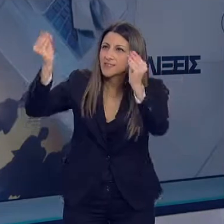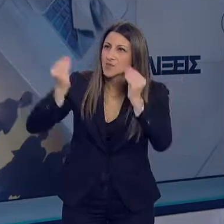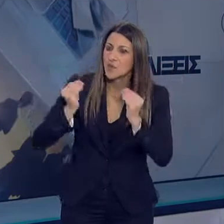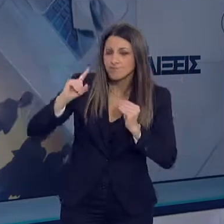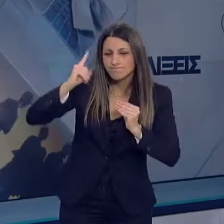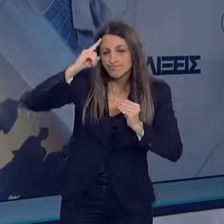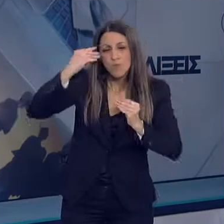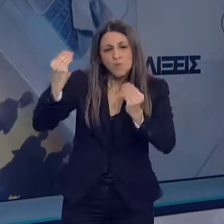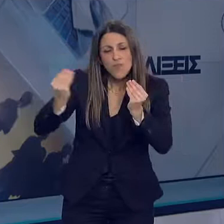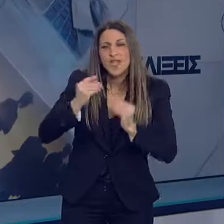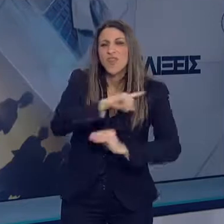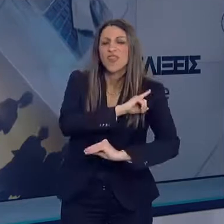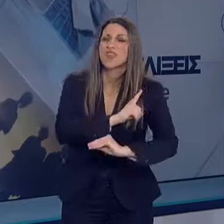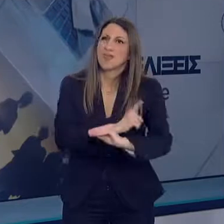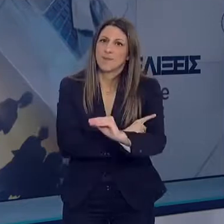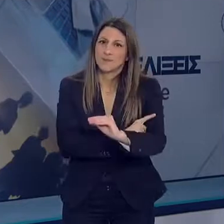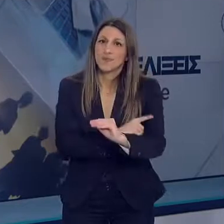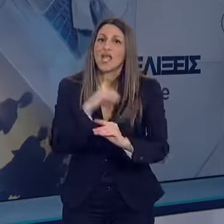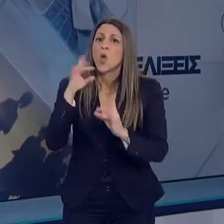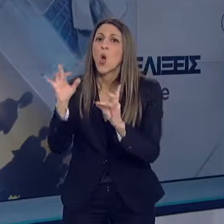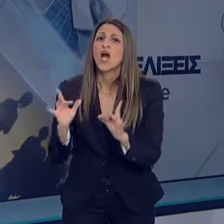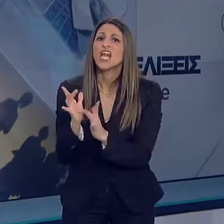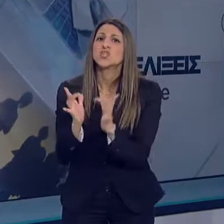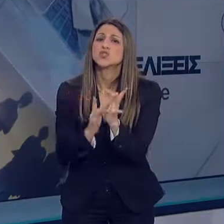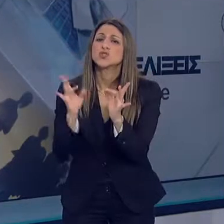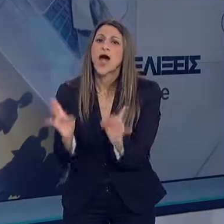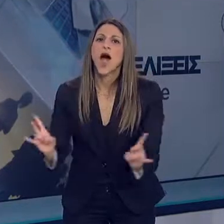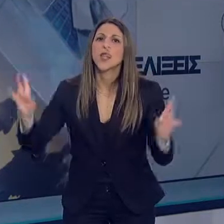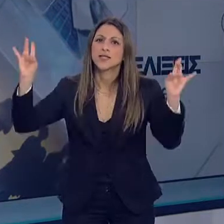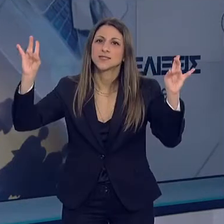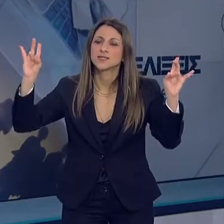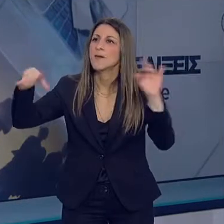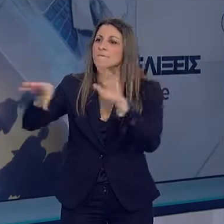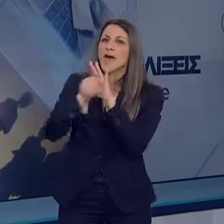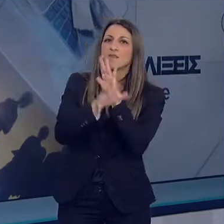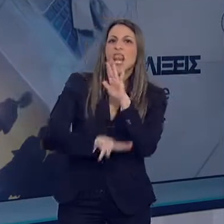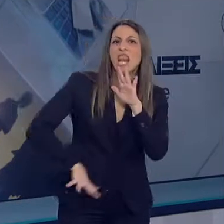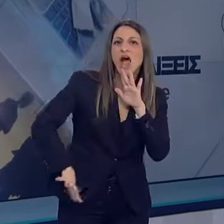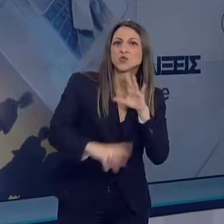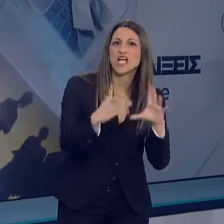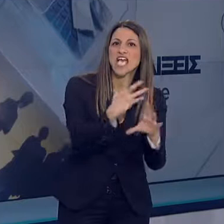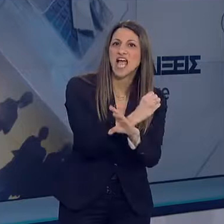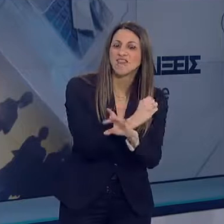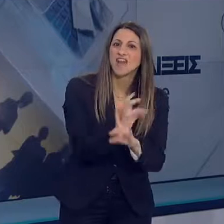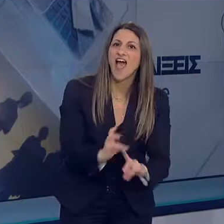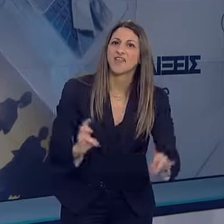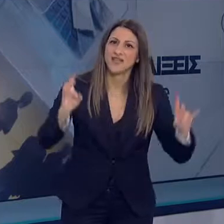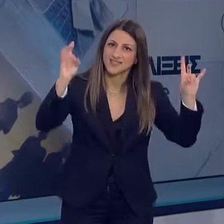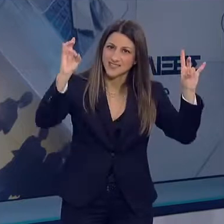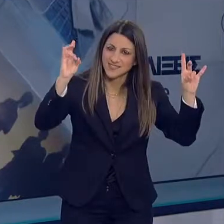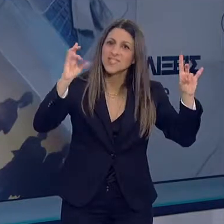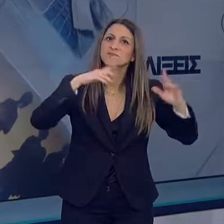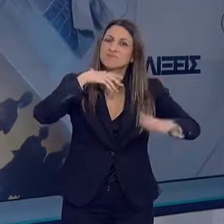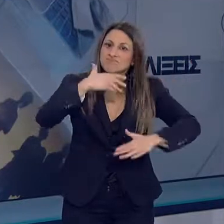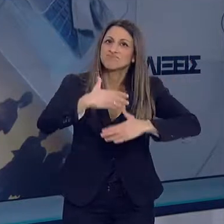ποτέ. Για τη δική του ανάσταση σηματοδοτεί και τη δική μας, την ανάσταση ενός ολόκληρου λαού, το αίσιο τέρμα μιας δύσκολης